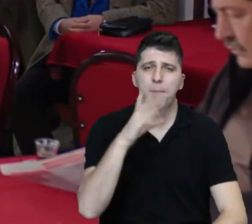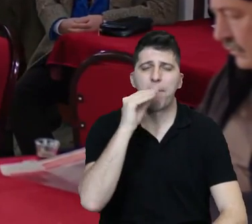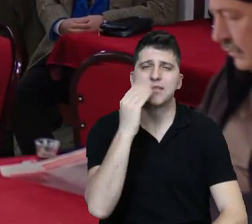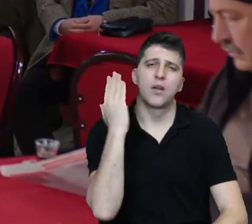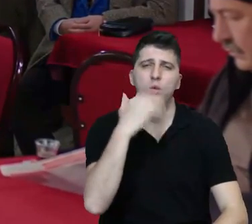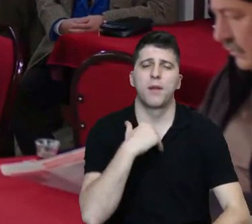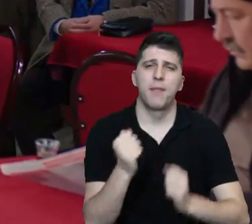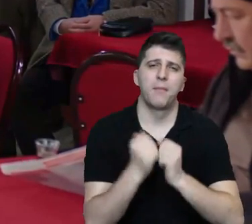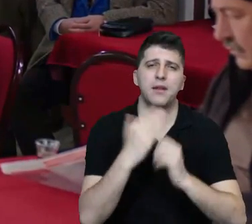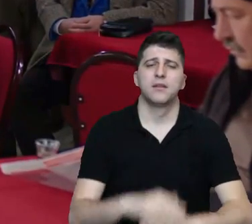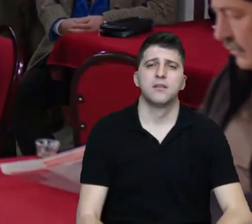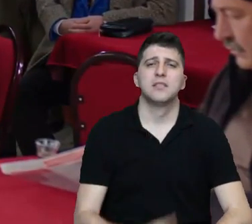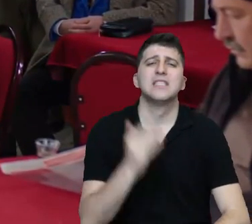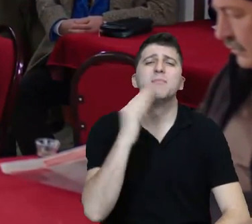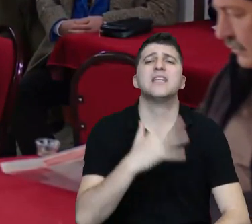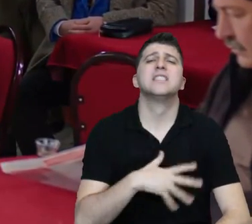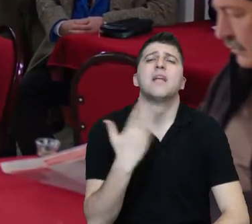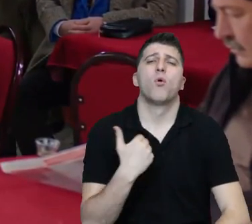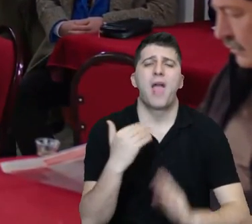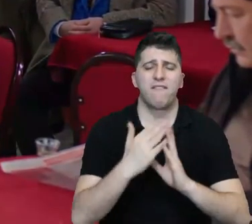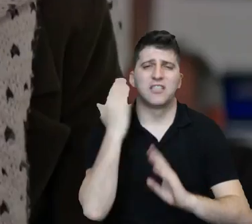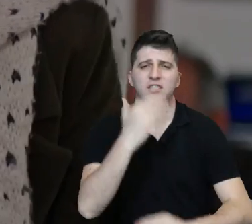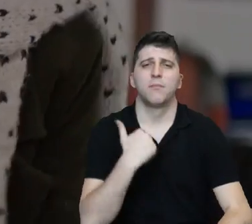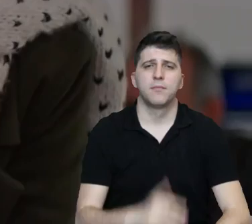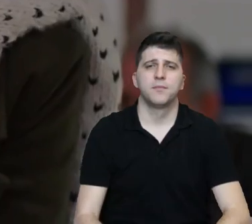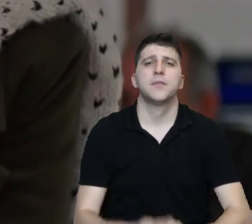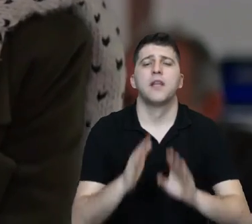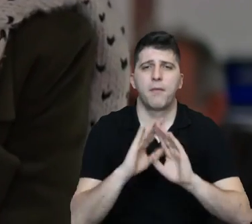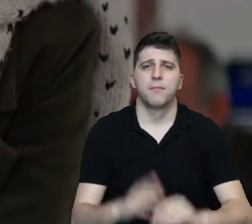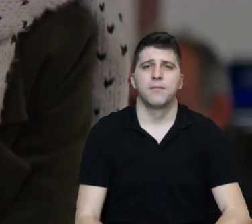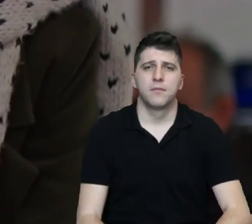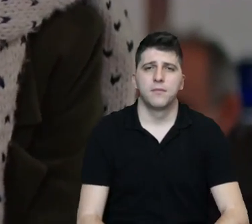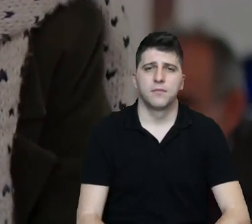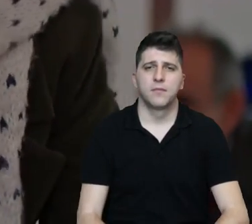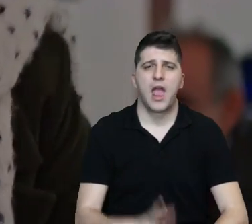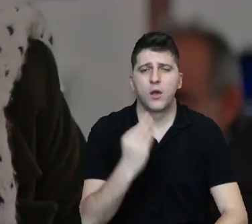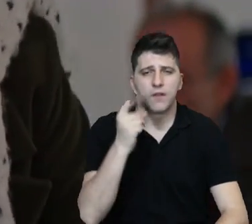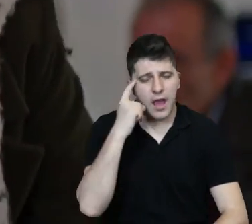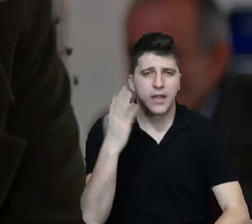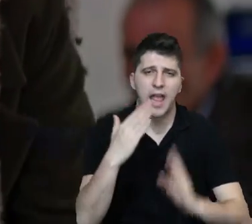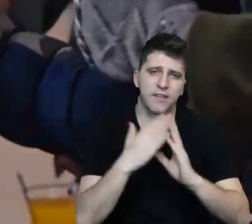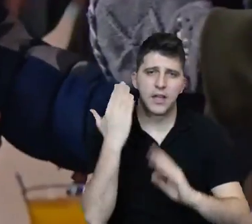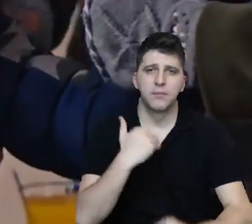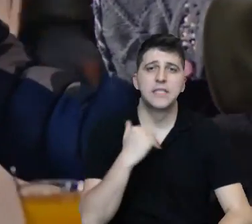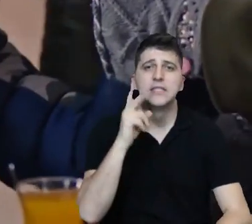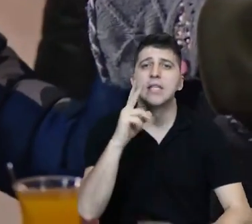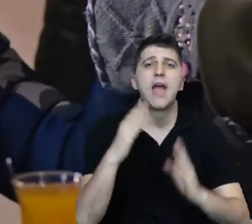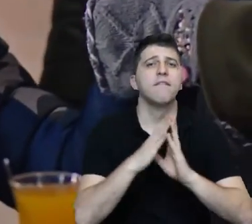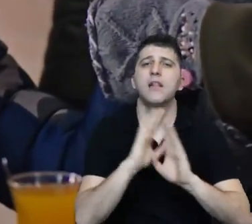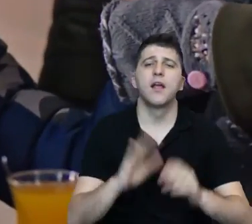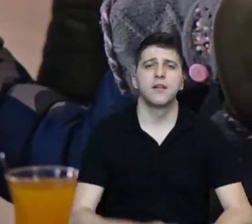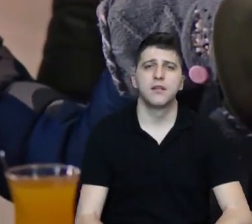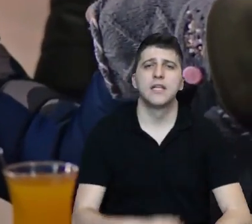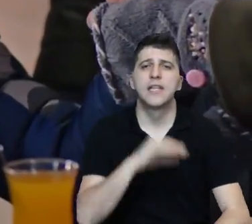pastaneye götürelim biz. Hadi. Gitmek istemiyorum eve gideceğim. Tamam daha güzel fikir hadi evimize gidelim. Sizin evinize